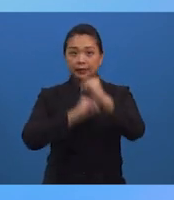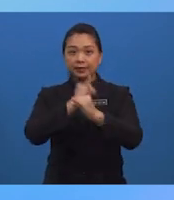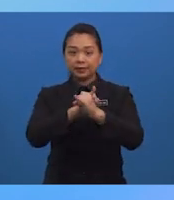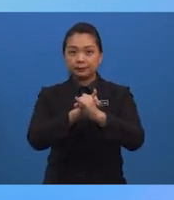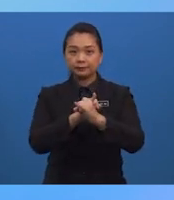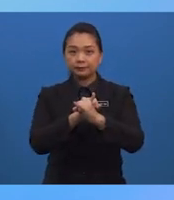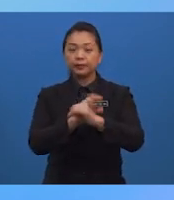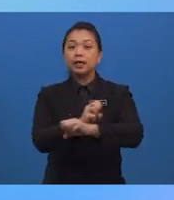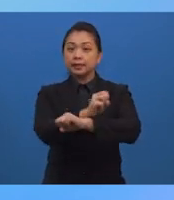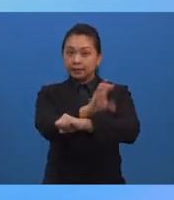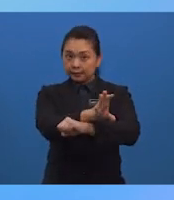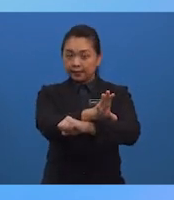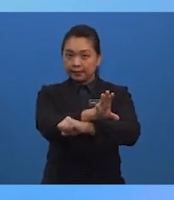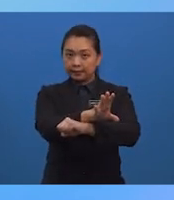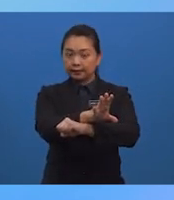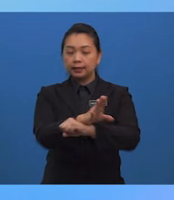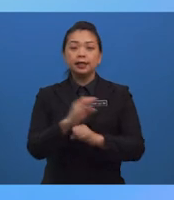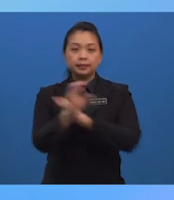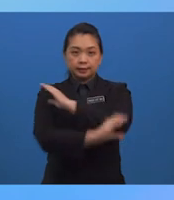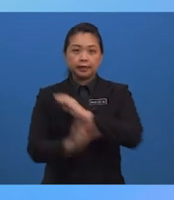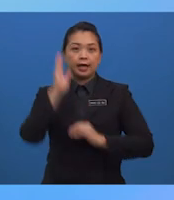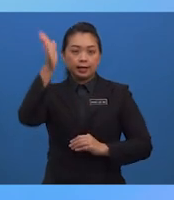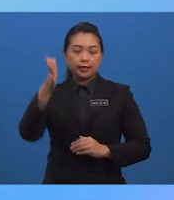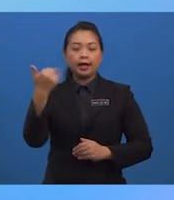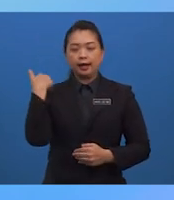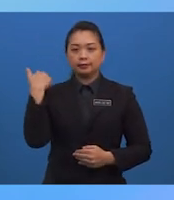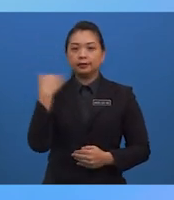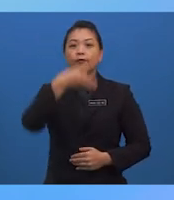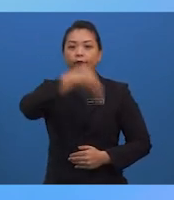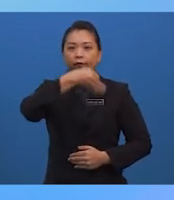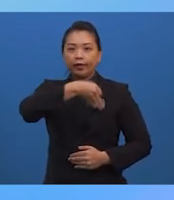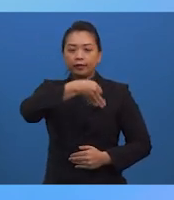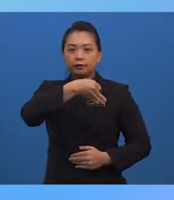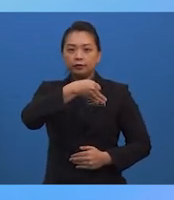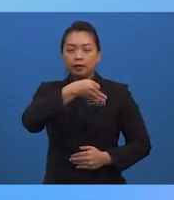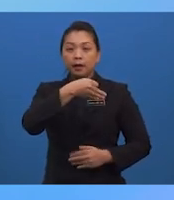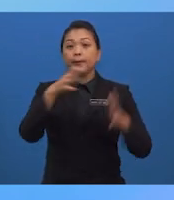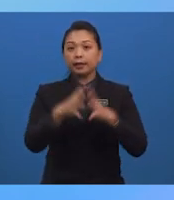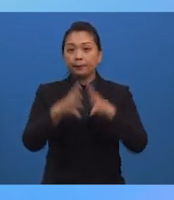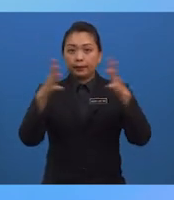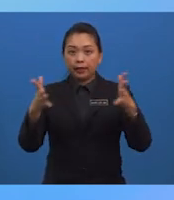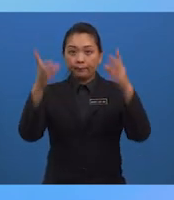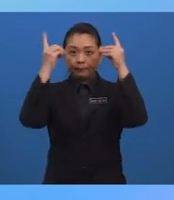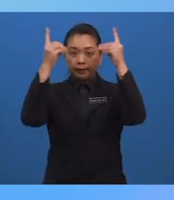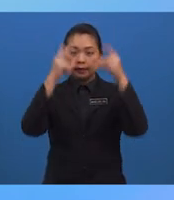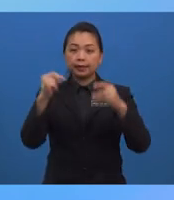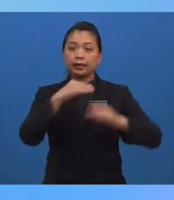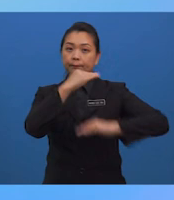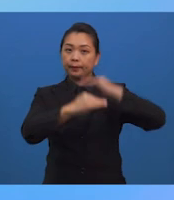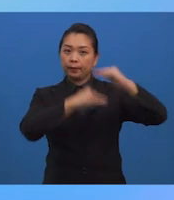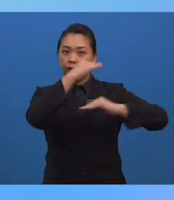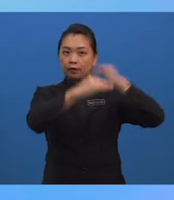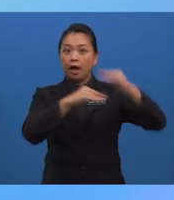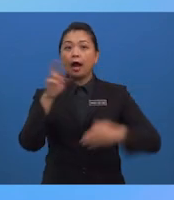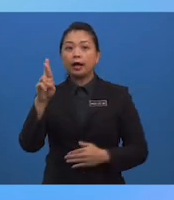Kesannya, negara akan menikmati faedah dari segi perkembangan penyelidikan dan pembangunan